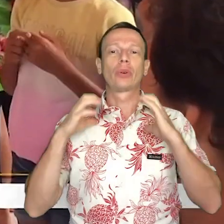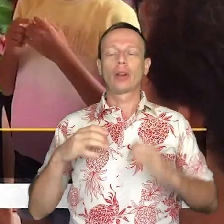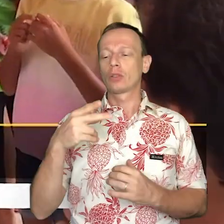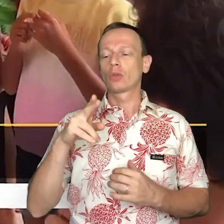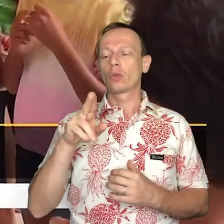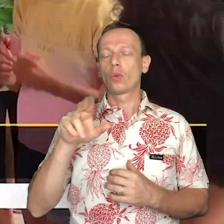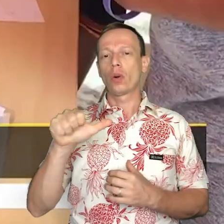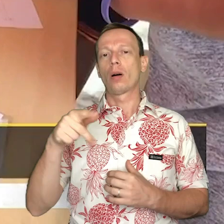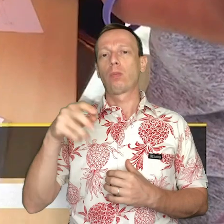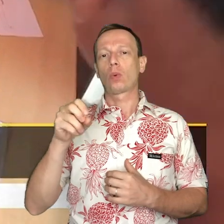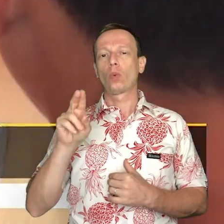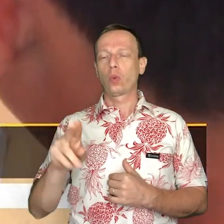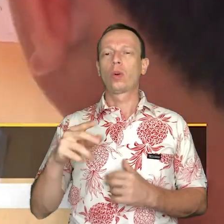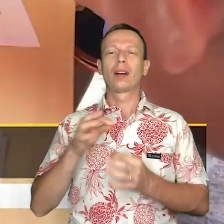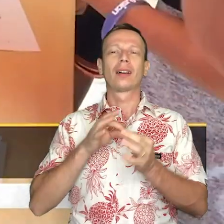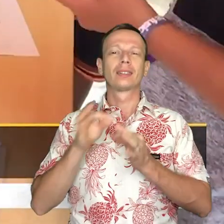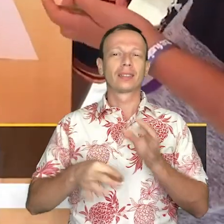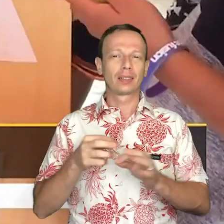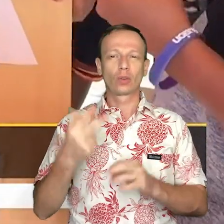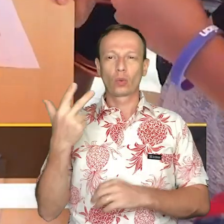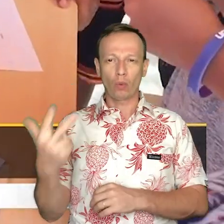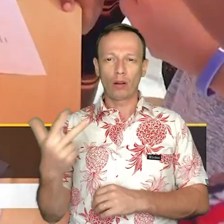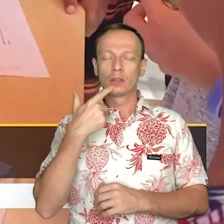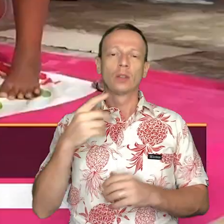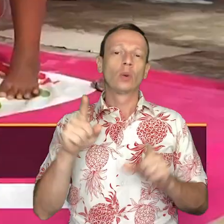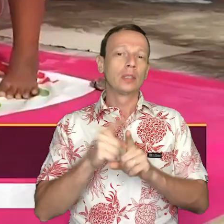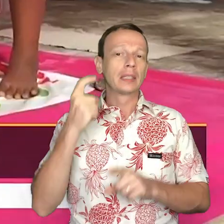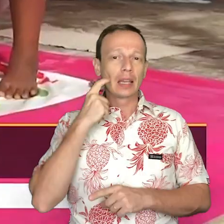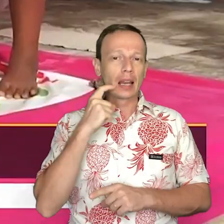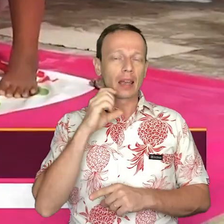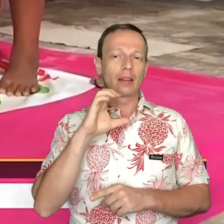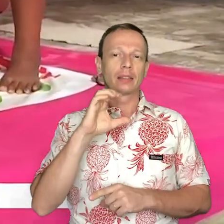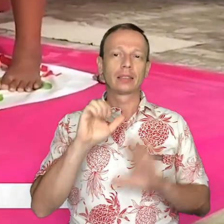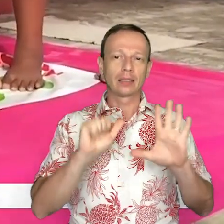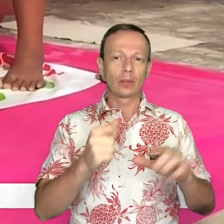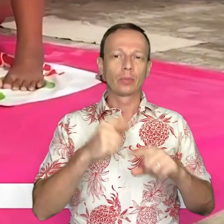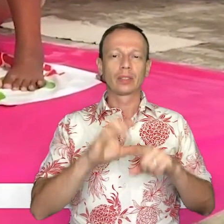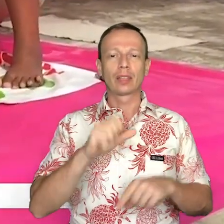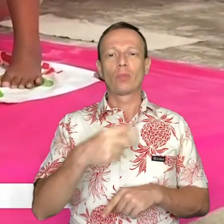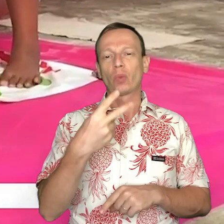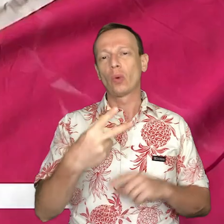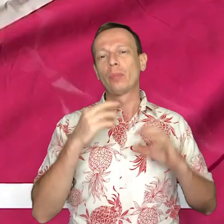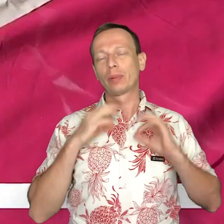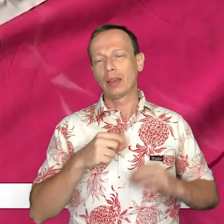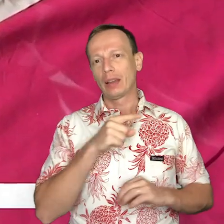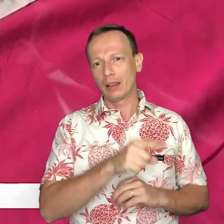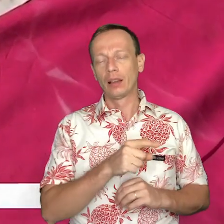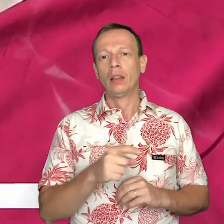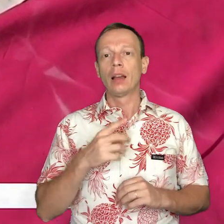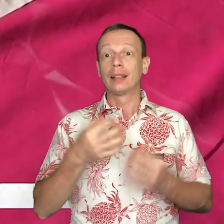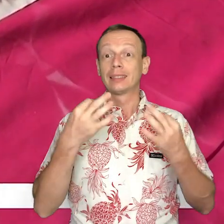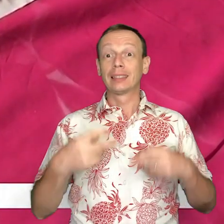de Ouapo. Des élèves du cycle 3, intégrant les élèves de 6e et CM2 de l'école primaire, se sont rencontrés autour de